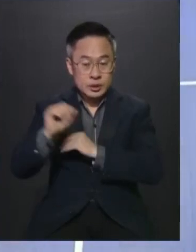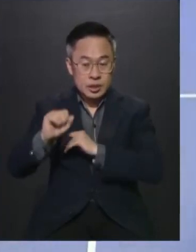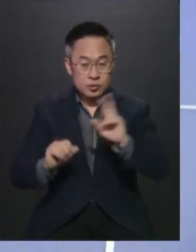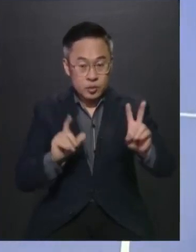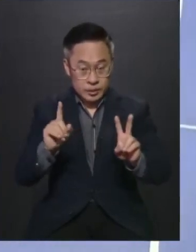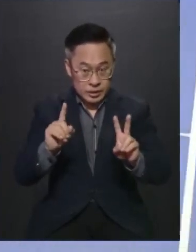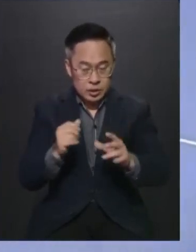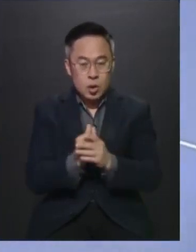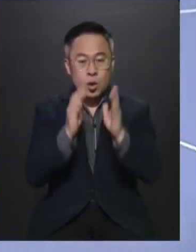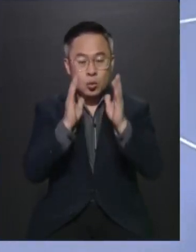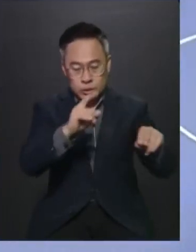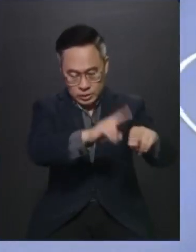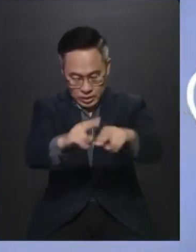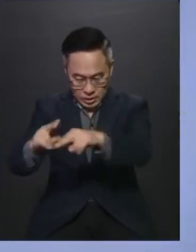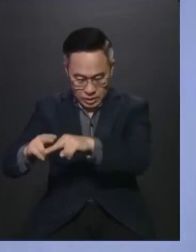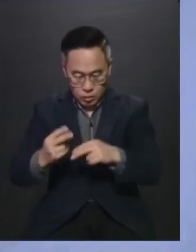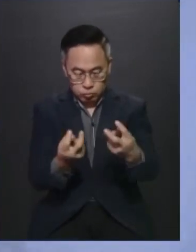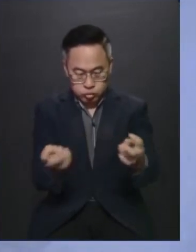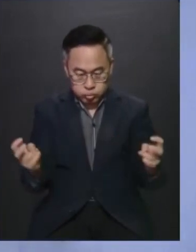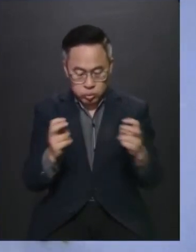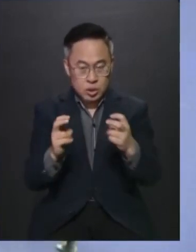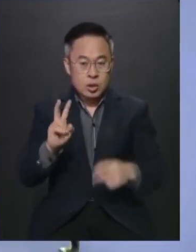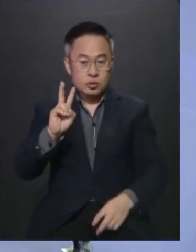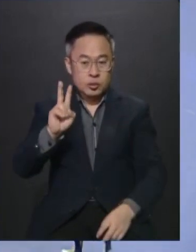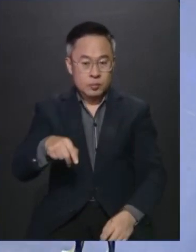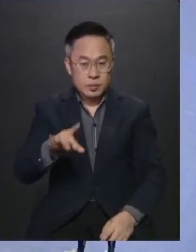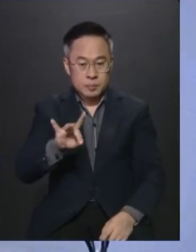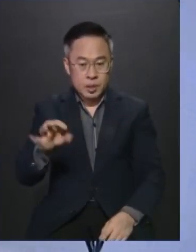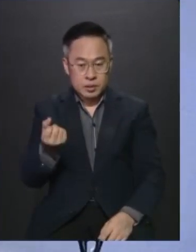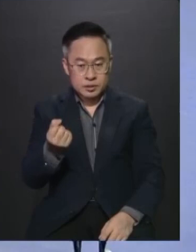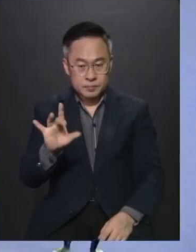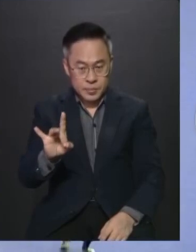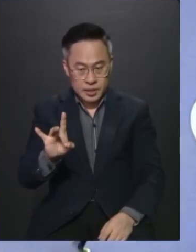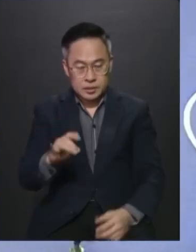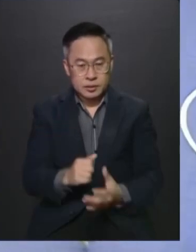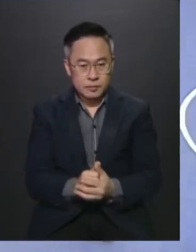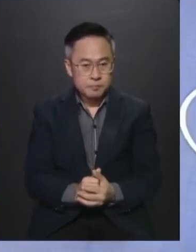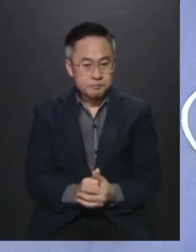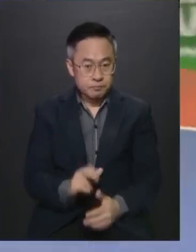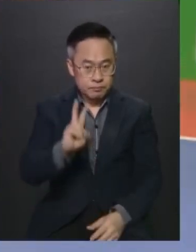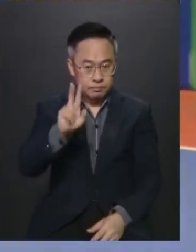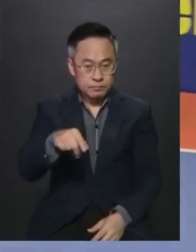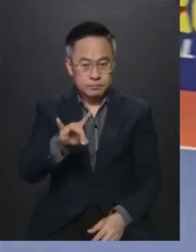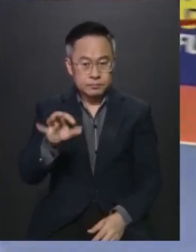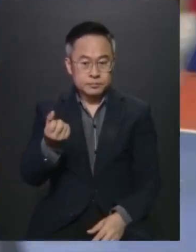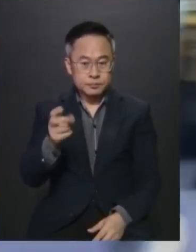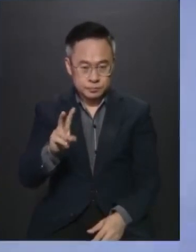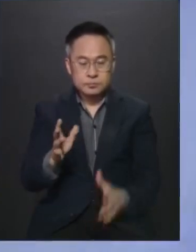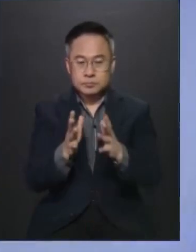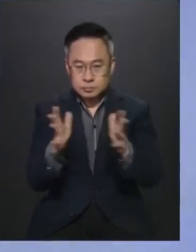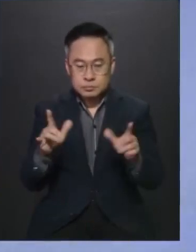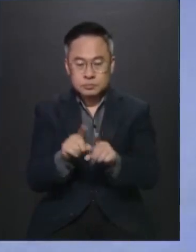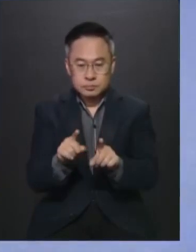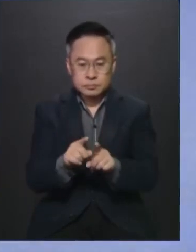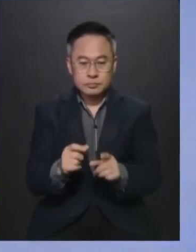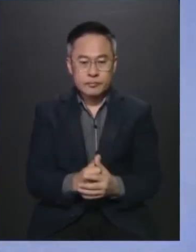ผู้เข้าชมในสนาม2818คนครับก็ถือว่าเยอะพอสมควรเลยฮะเป็นการเจกันของ 2ทีมใหญ่ด้วยระหว่างบูเวฟกับการ